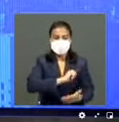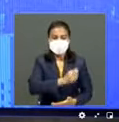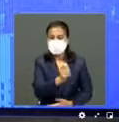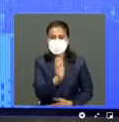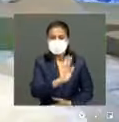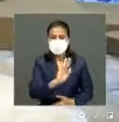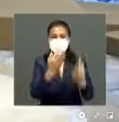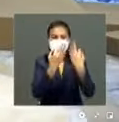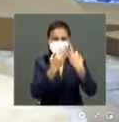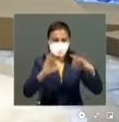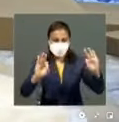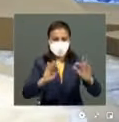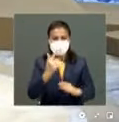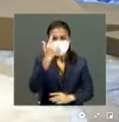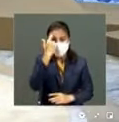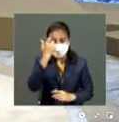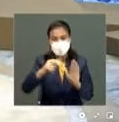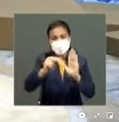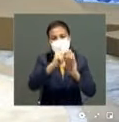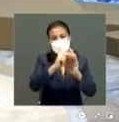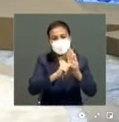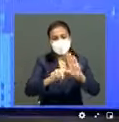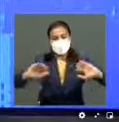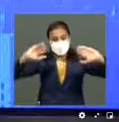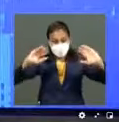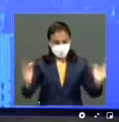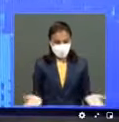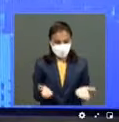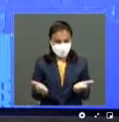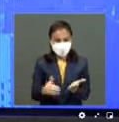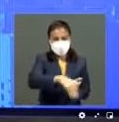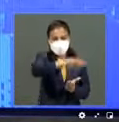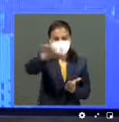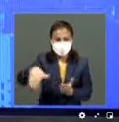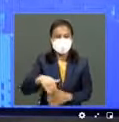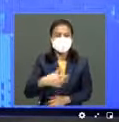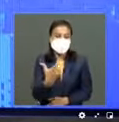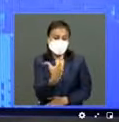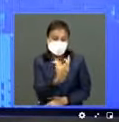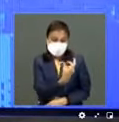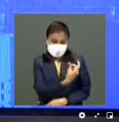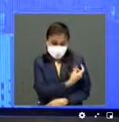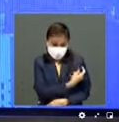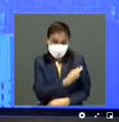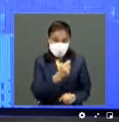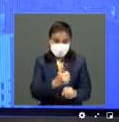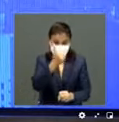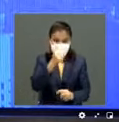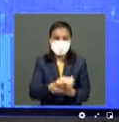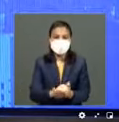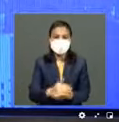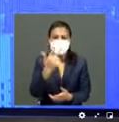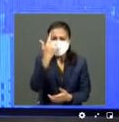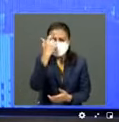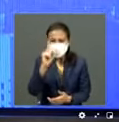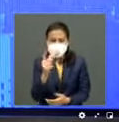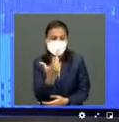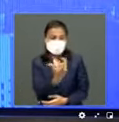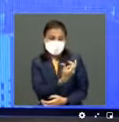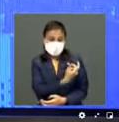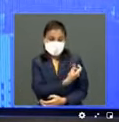ว่าเป็นนโยบายของรัฐบาลที่จะส่งเสริมให้ประชาชนคนไทยทุกคนเนี่ยสามารถเข้ารับการฉีดวัคซีนเข้าถึงการฉีดวั